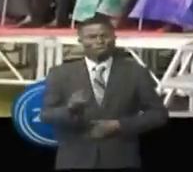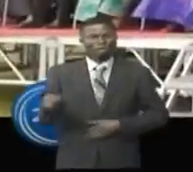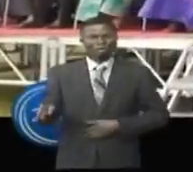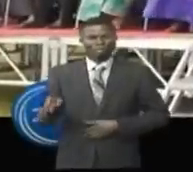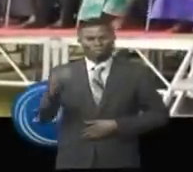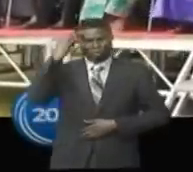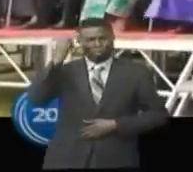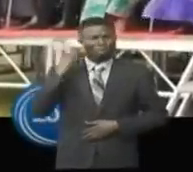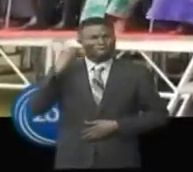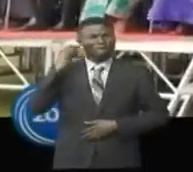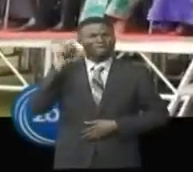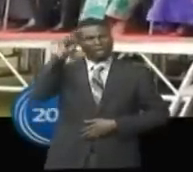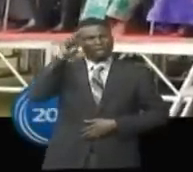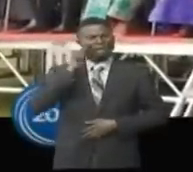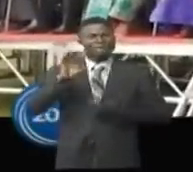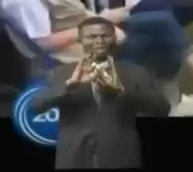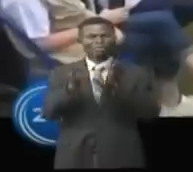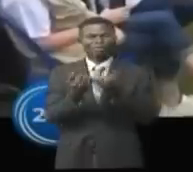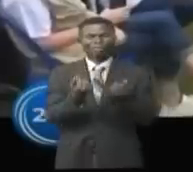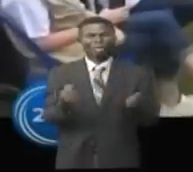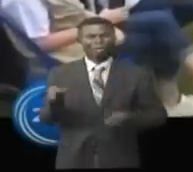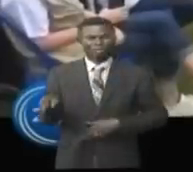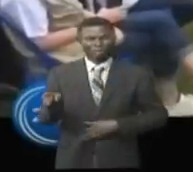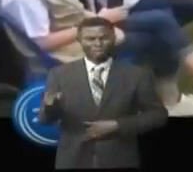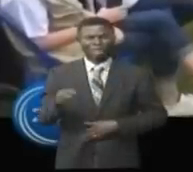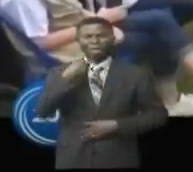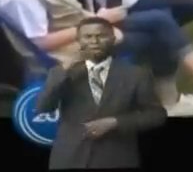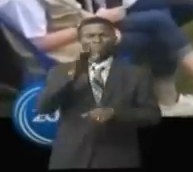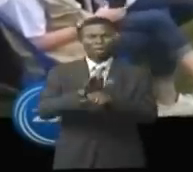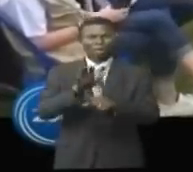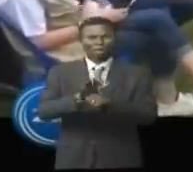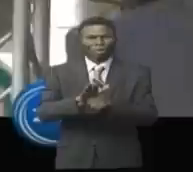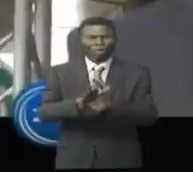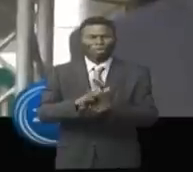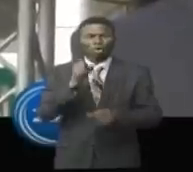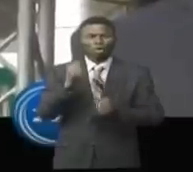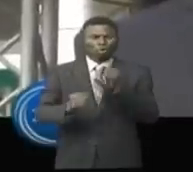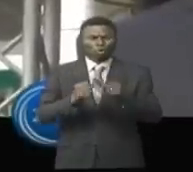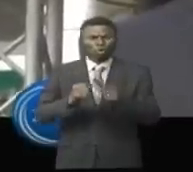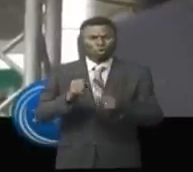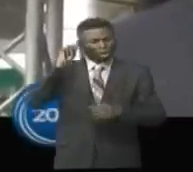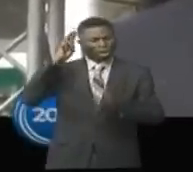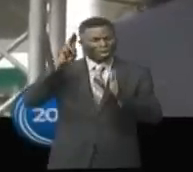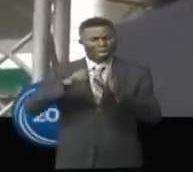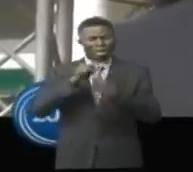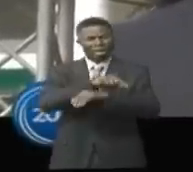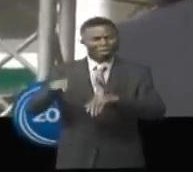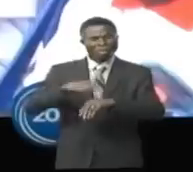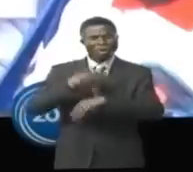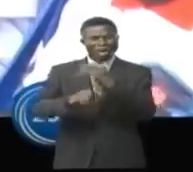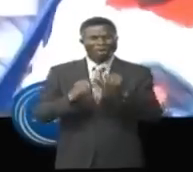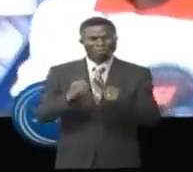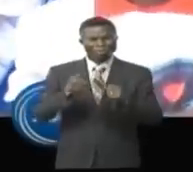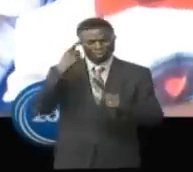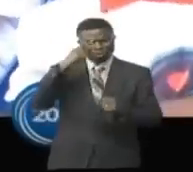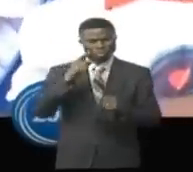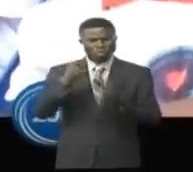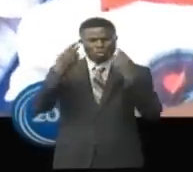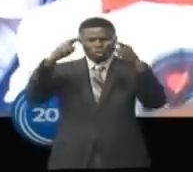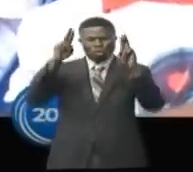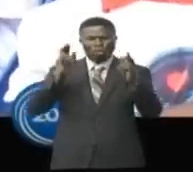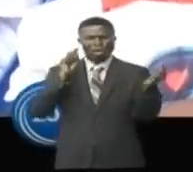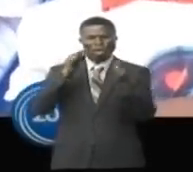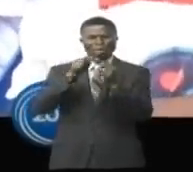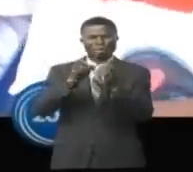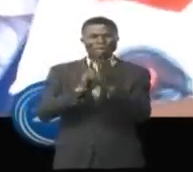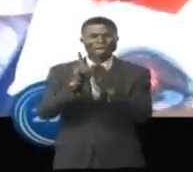ministre du Genre, Enfants et Familles, Gisèle Ndaya, a martelé sur les efforts fournis par son ministère pour atteindre les objectifs de développement